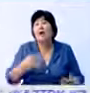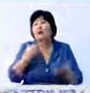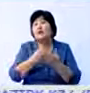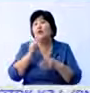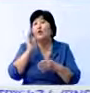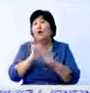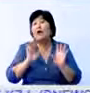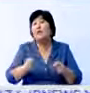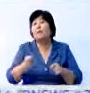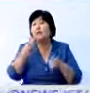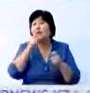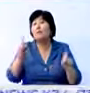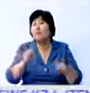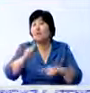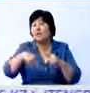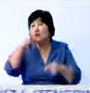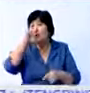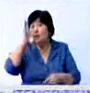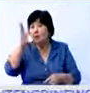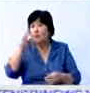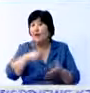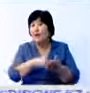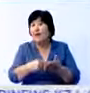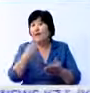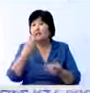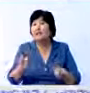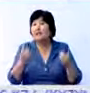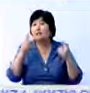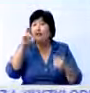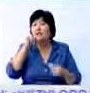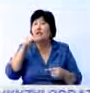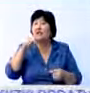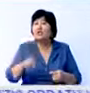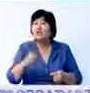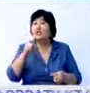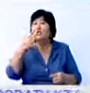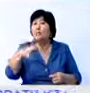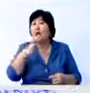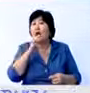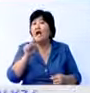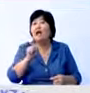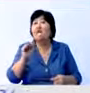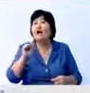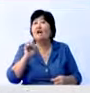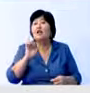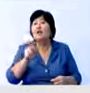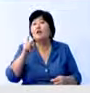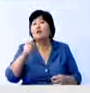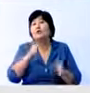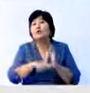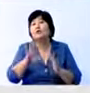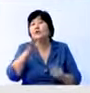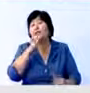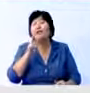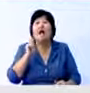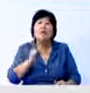В послании президент сообщил о том, что в следующем году будут отмечены две знаменательные даты – 1150-летие Аль-Фараби, 175-летие